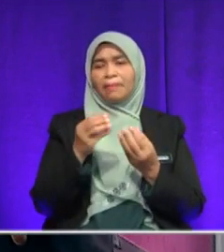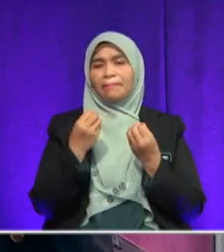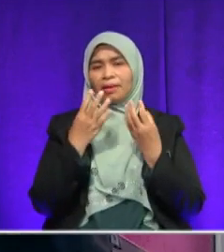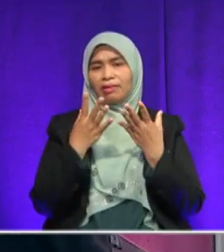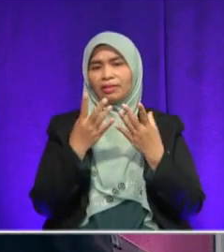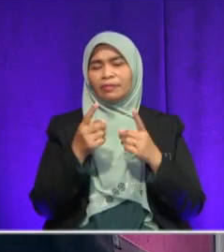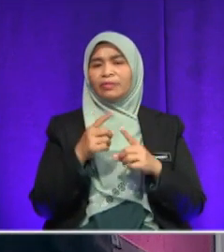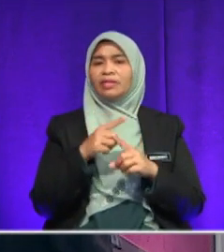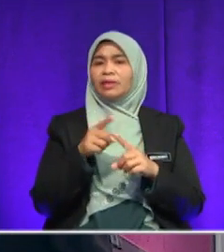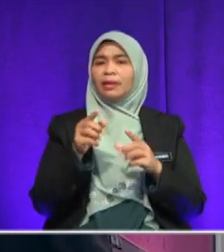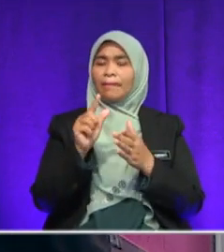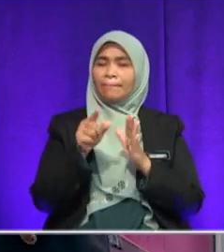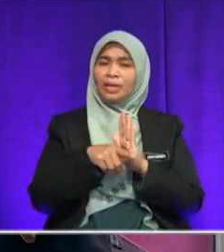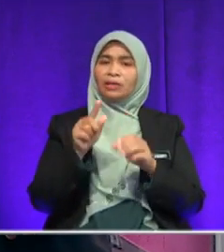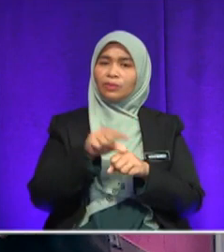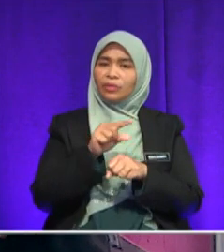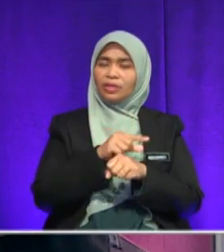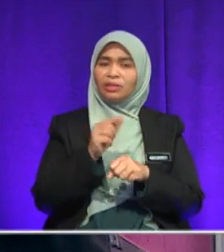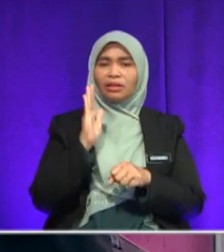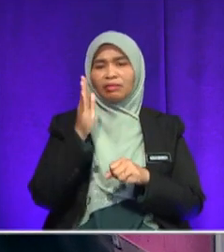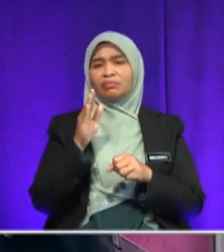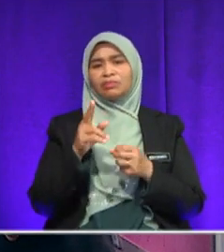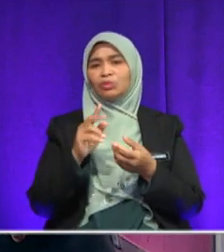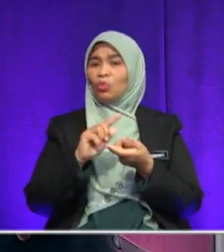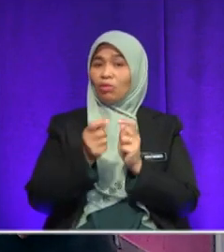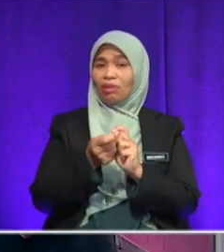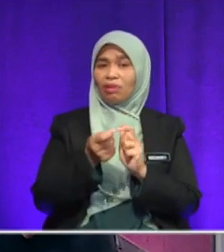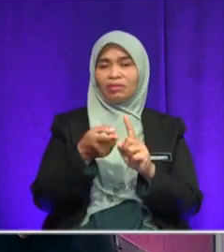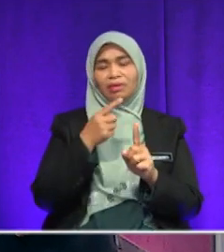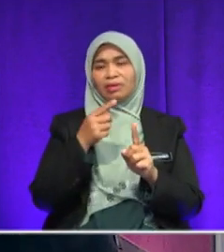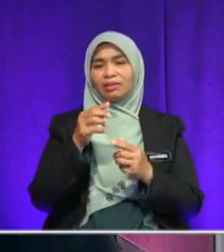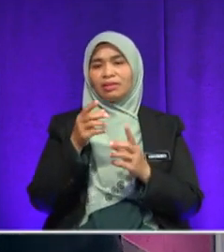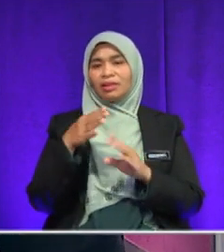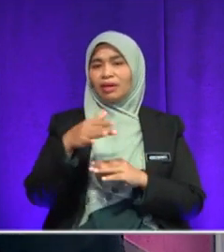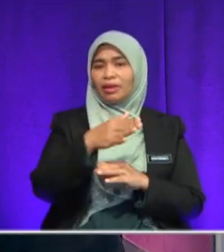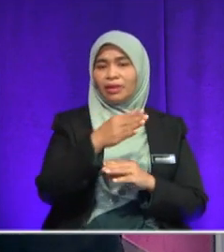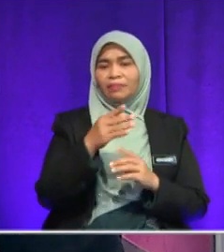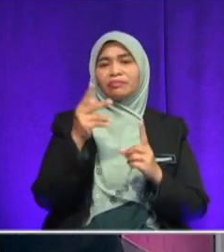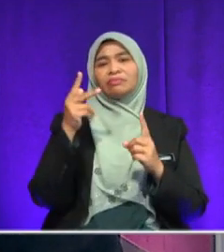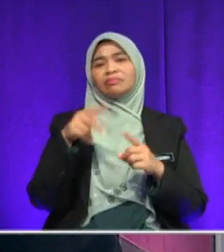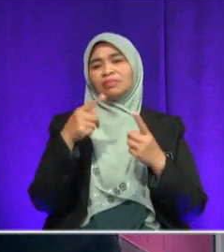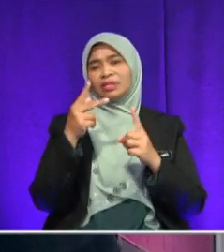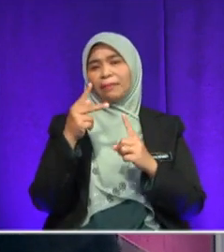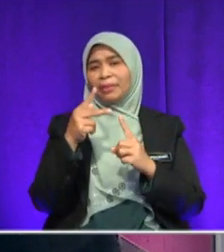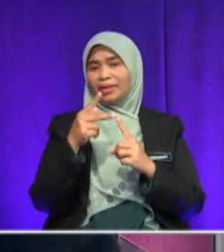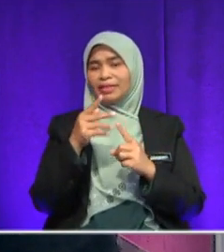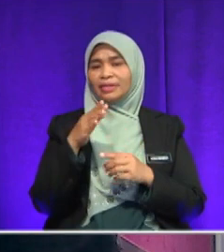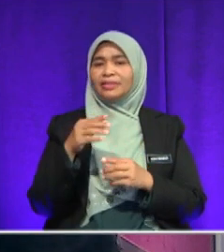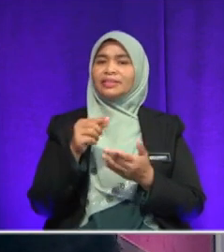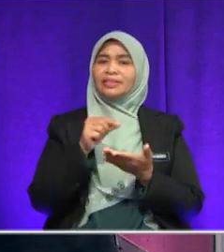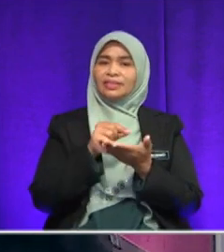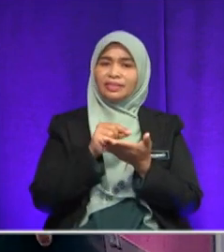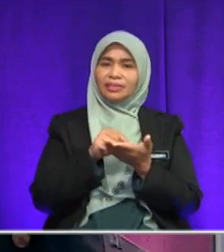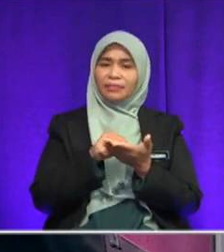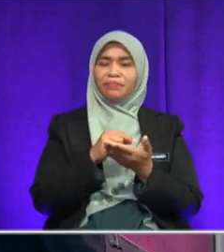Sebaliknya, pengguna akan beralih daripada ikan kepada ayam. Sebab apa? Sebab harga ayam sudah menjadi semakin murah.